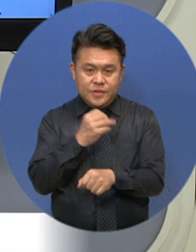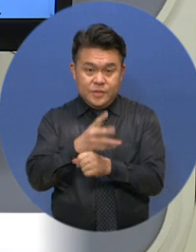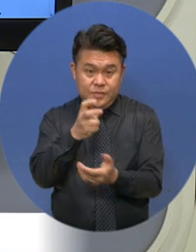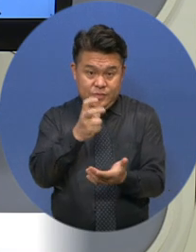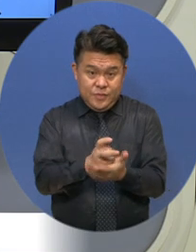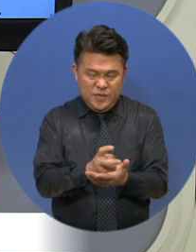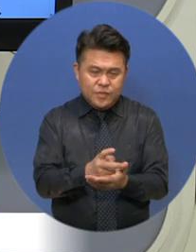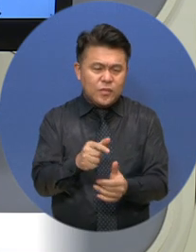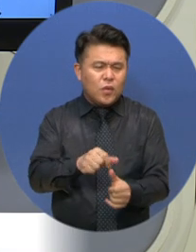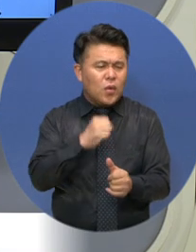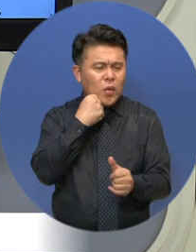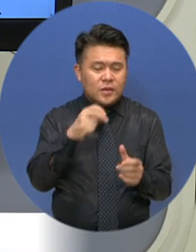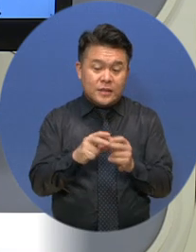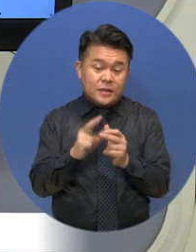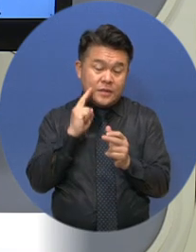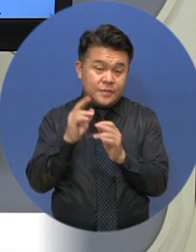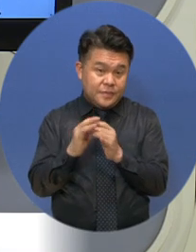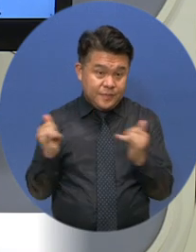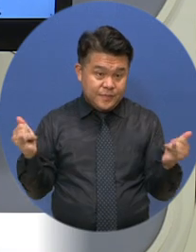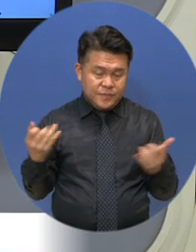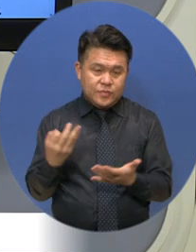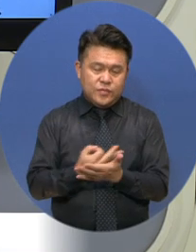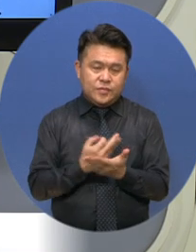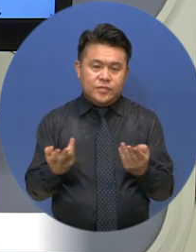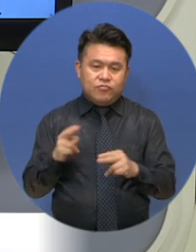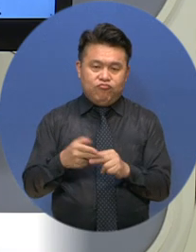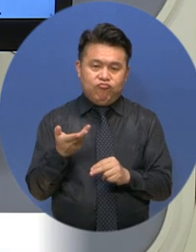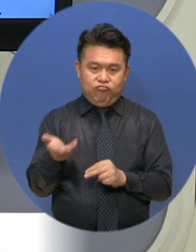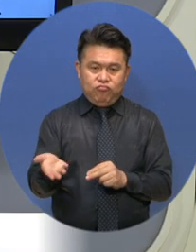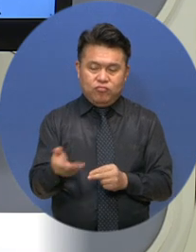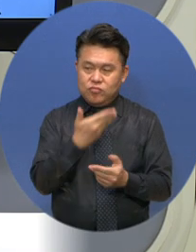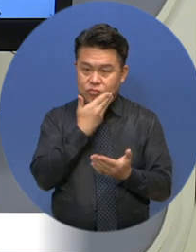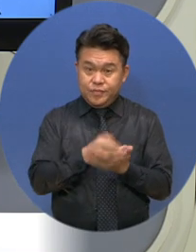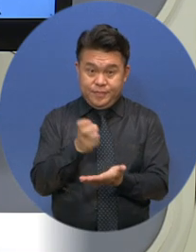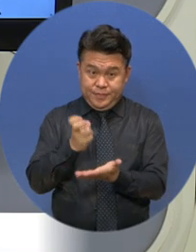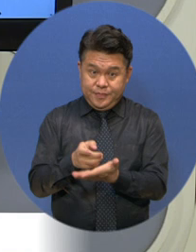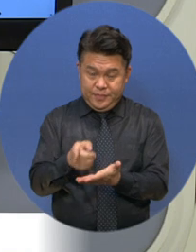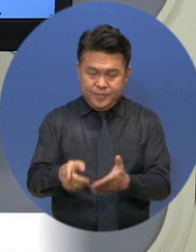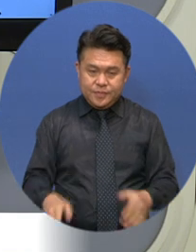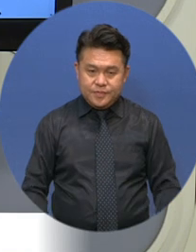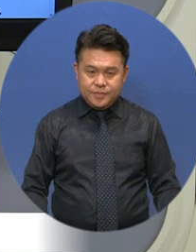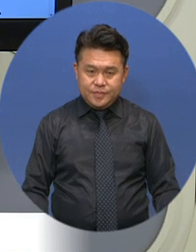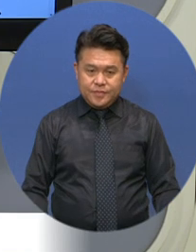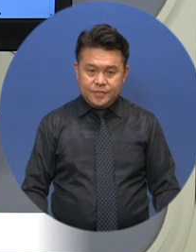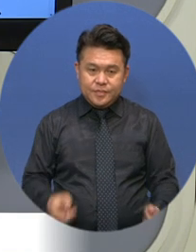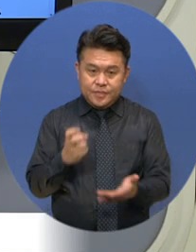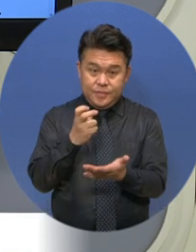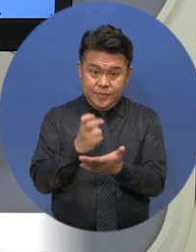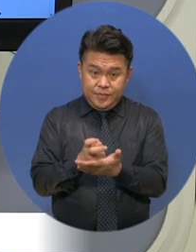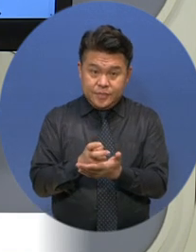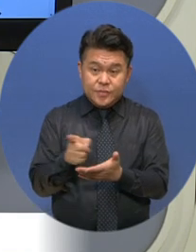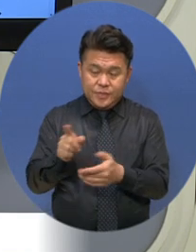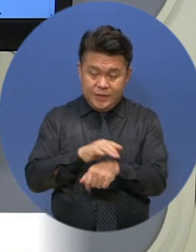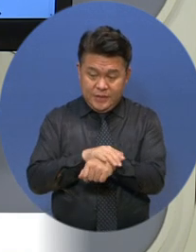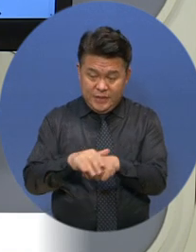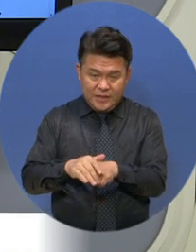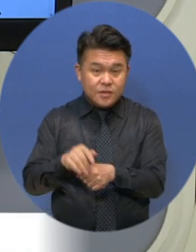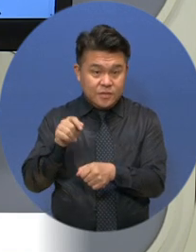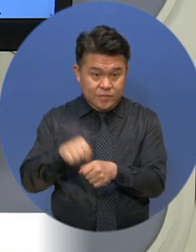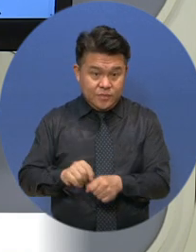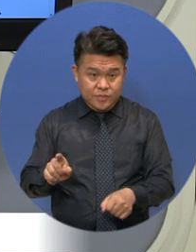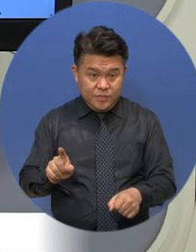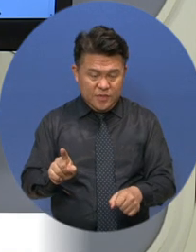있는 중증 장애인에게 임금과 일자리를 제공하는 중요한 제도로 제도가 실질적으로 효과를 낼 수